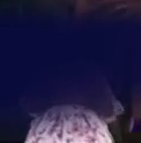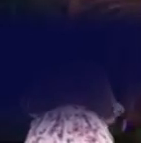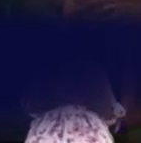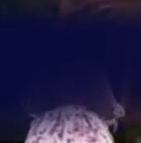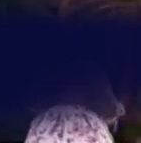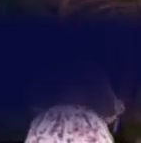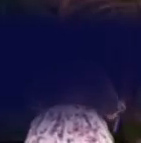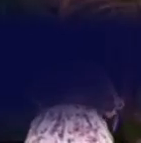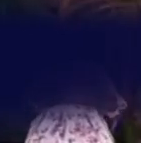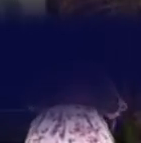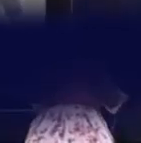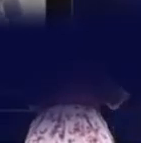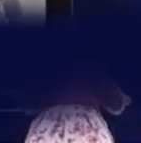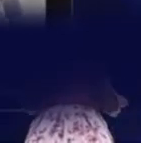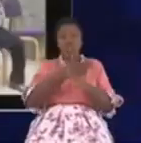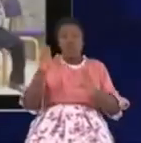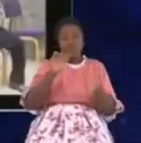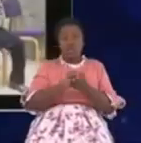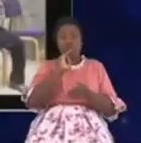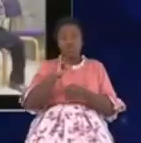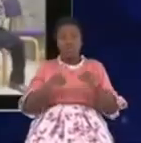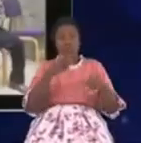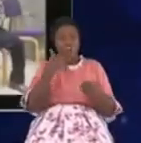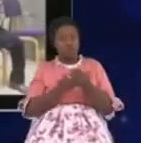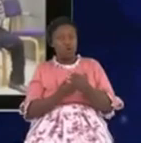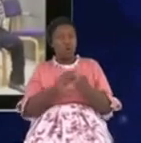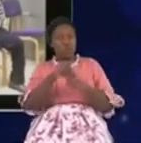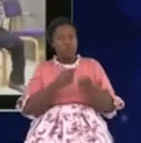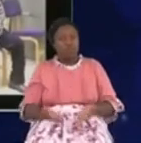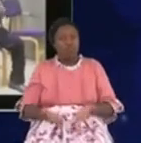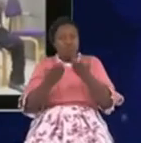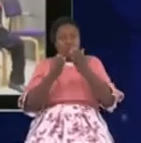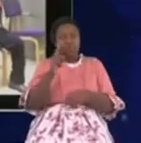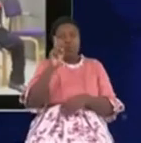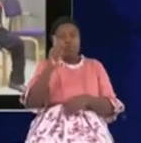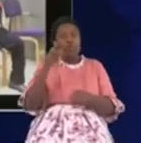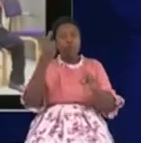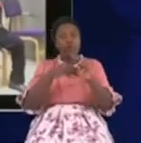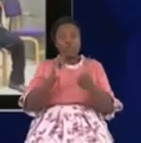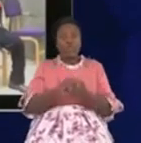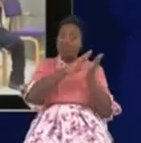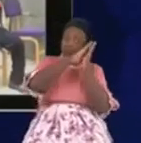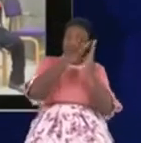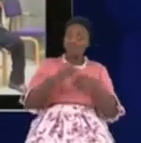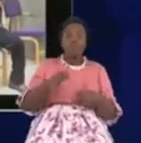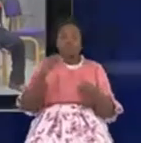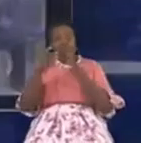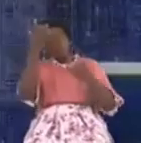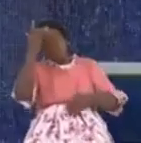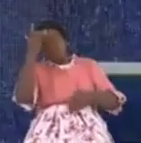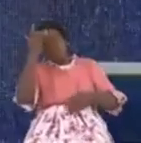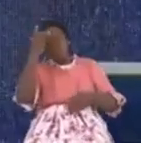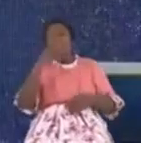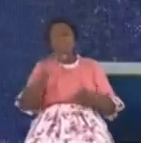ọ na-ehichapụ anya mmiri n'anya gị, nke a bụ ịlụ ọlụ ọma. Mgbe ọ ga-esi n'ọnwụ mee ka isi n'ebe ndina gị